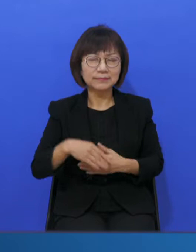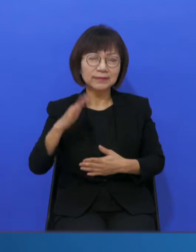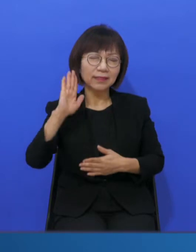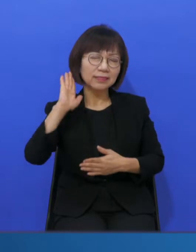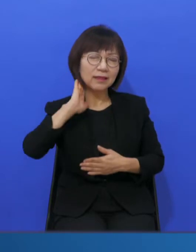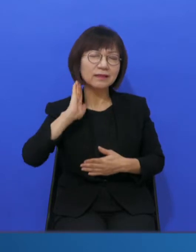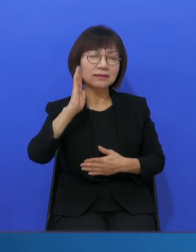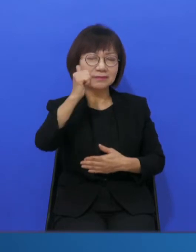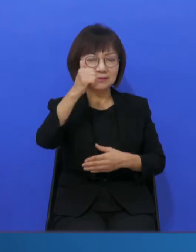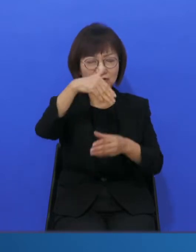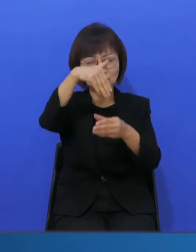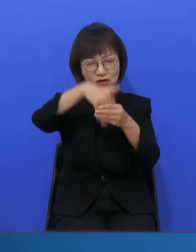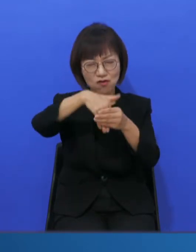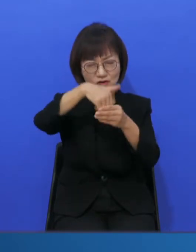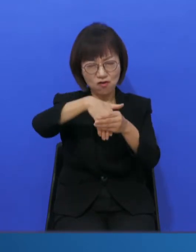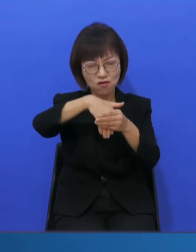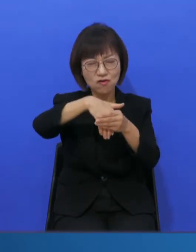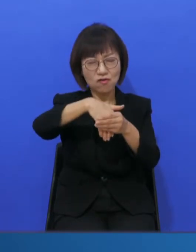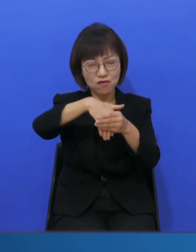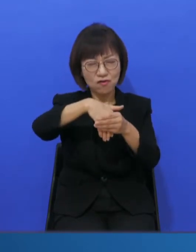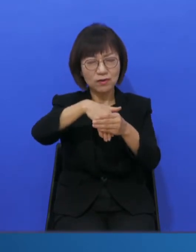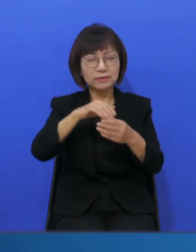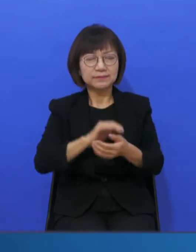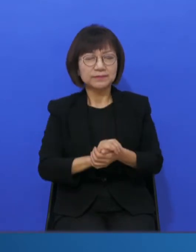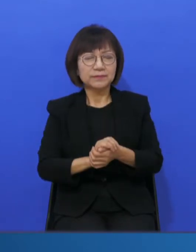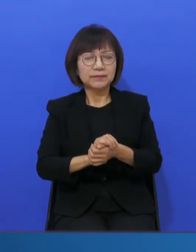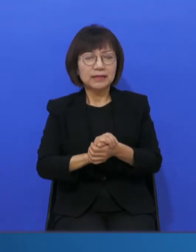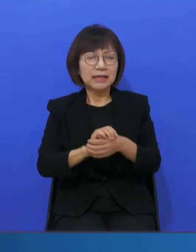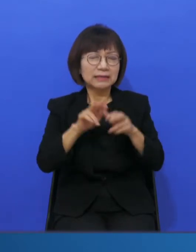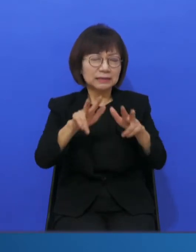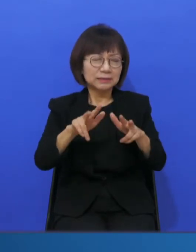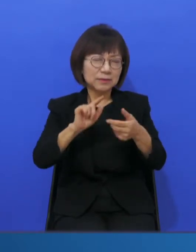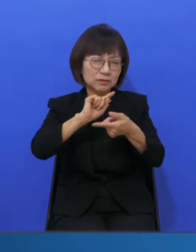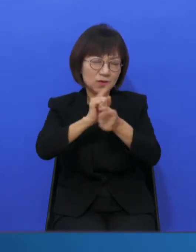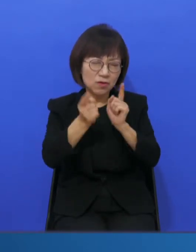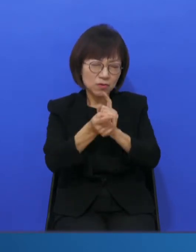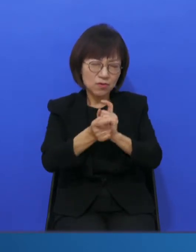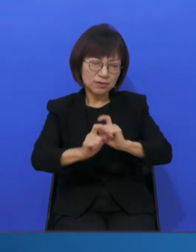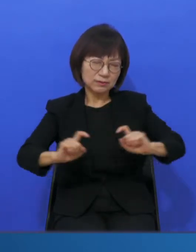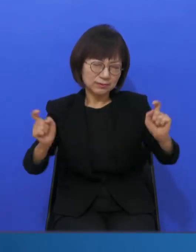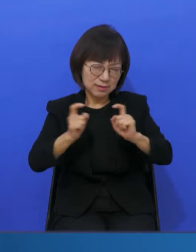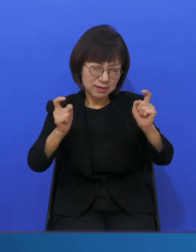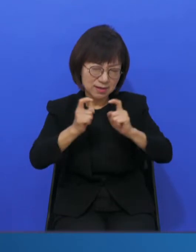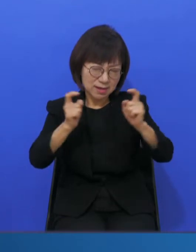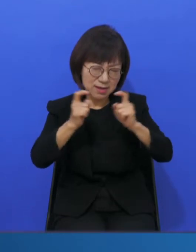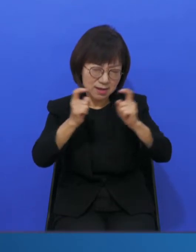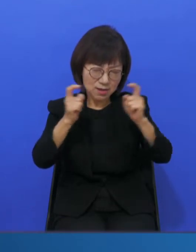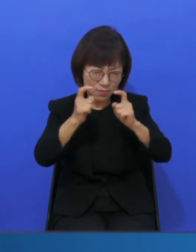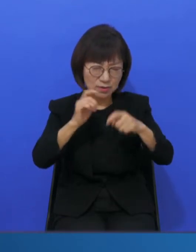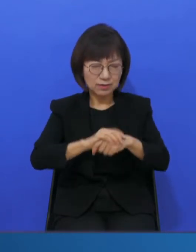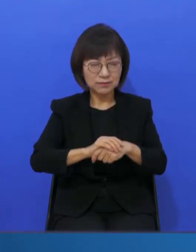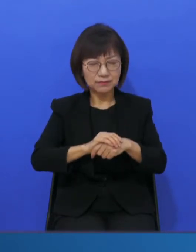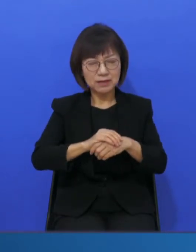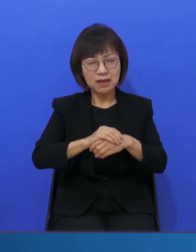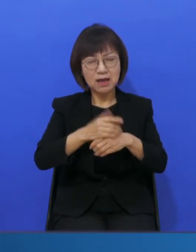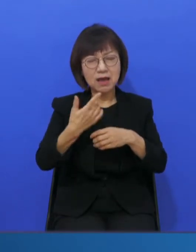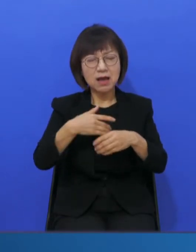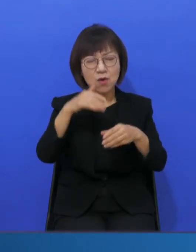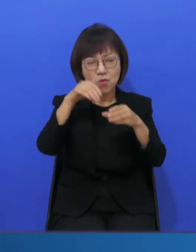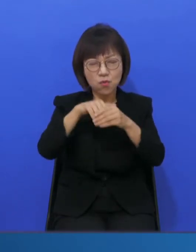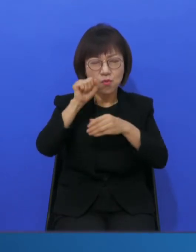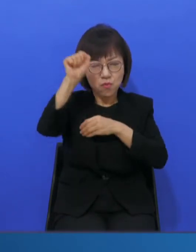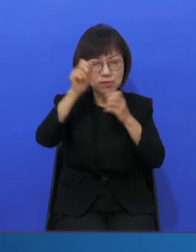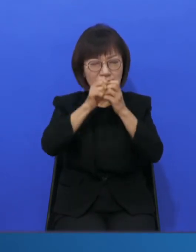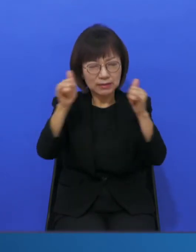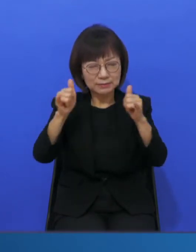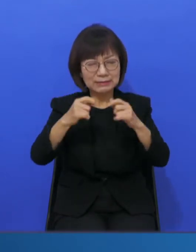대통령 선거를 앞두고 후보자들 간에 공방전이 치열합니다. The campaigns between the candidates are fierce